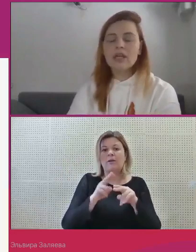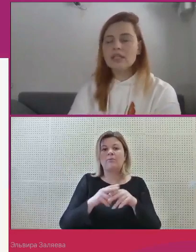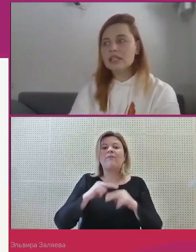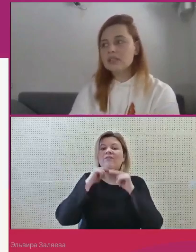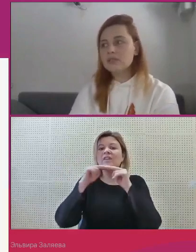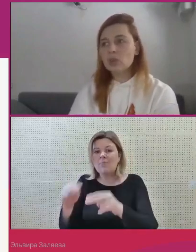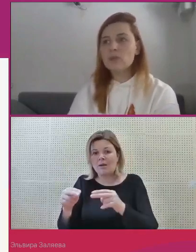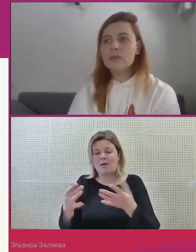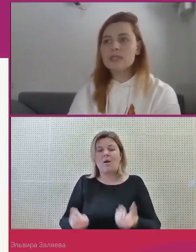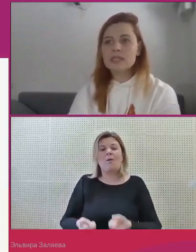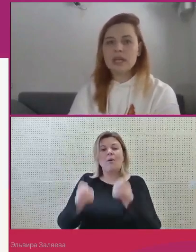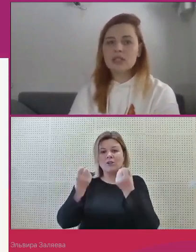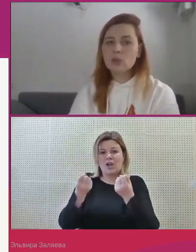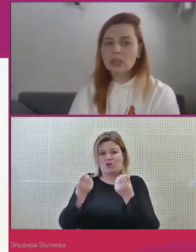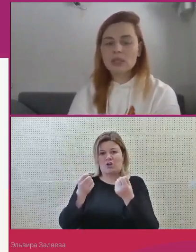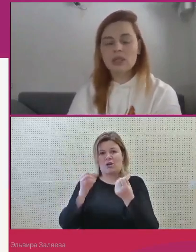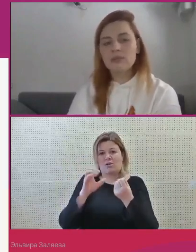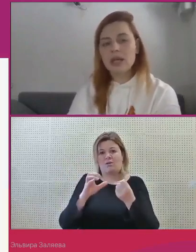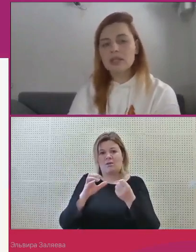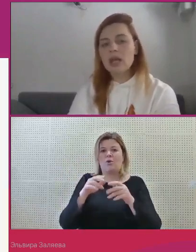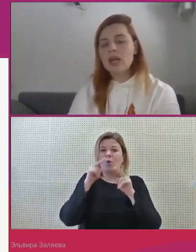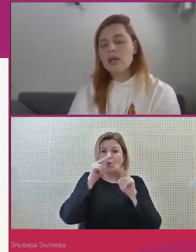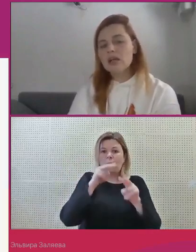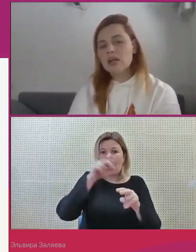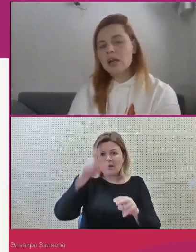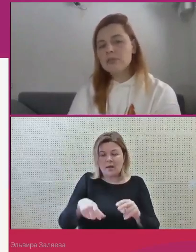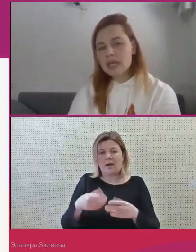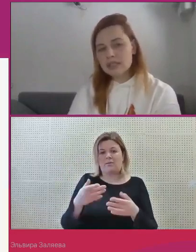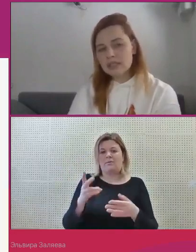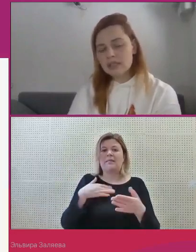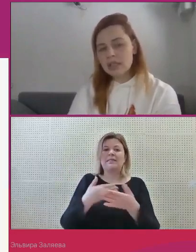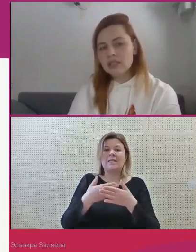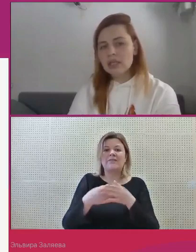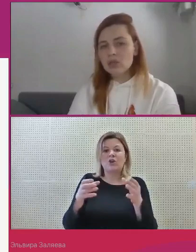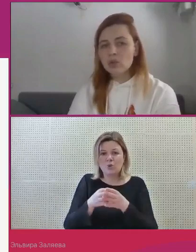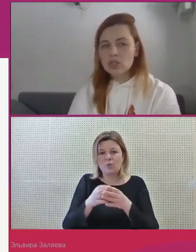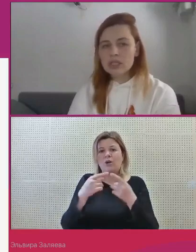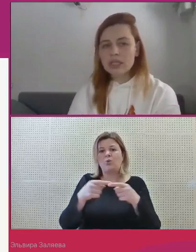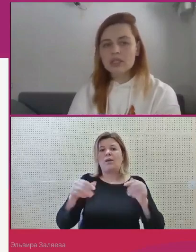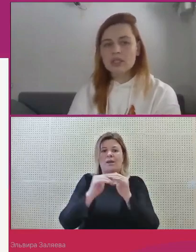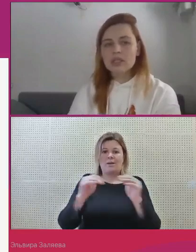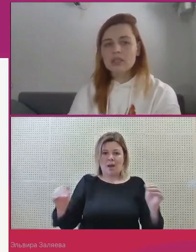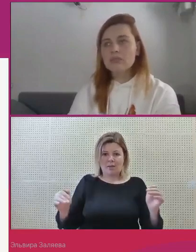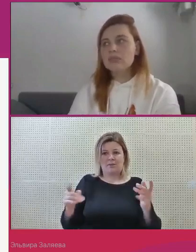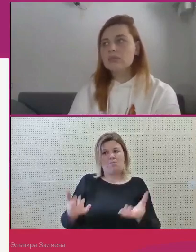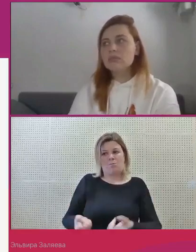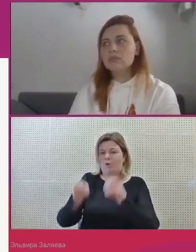кураторов, инициативной группы, со стороны других ребят обязательно. Они это очень ценят.